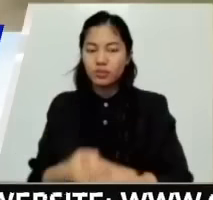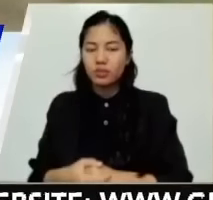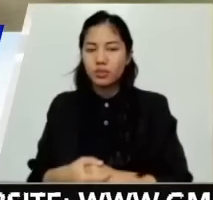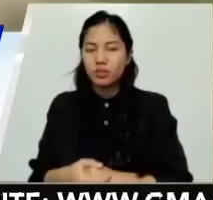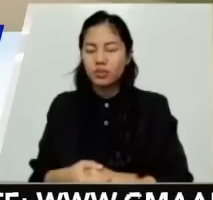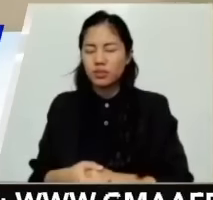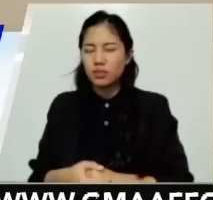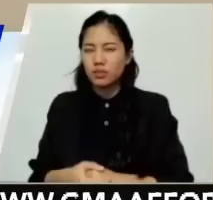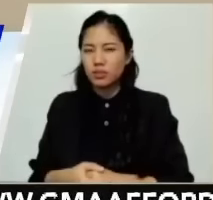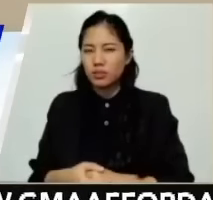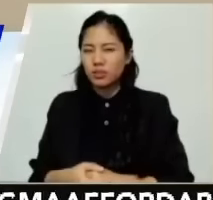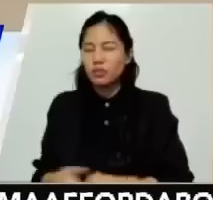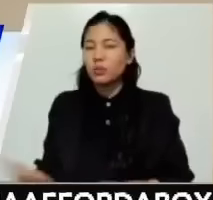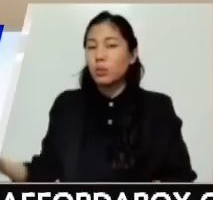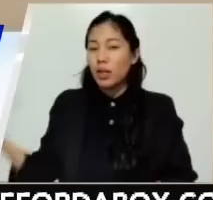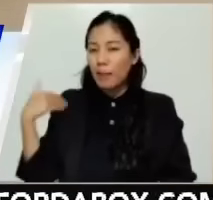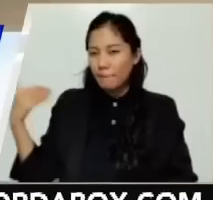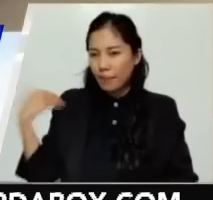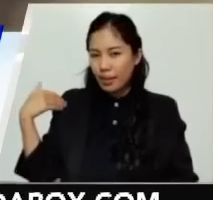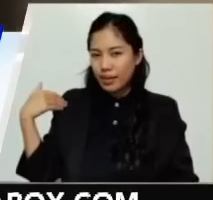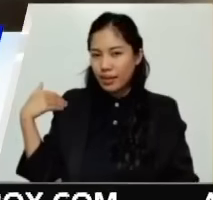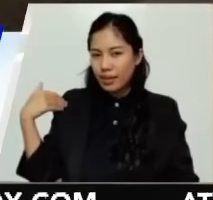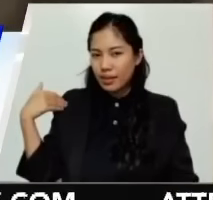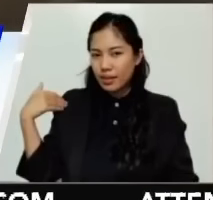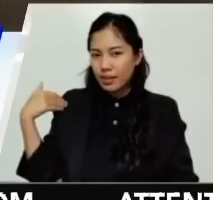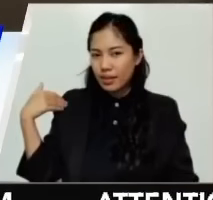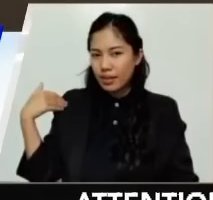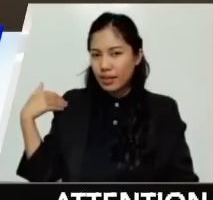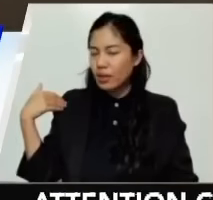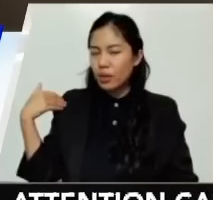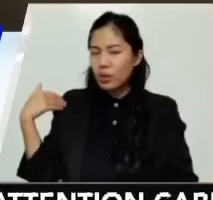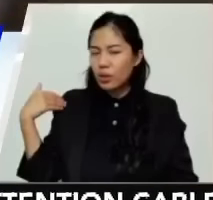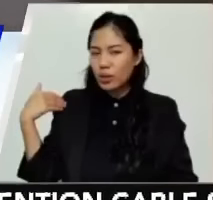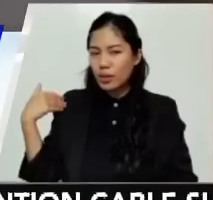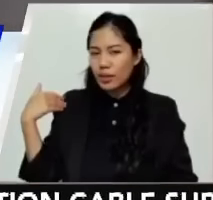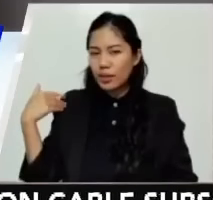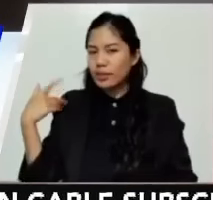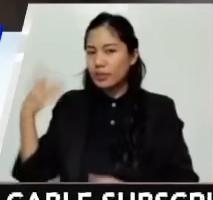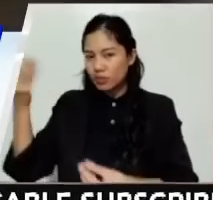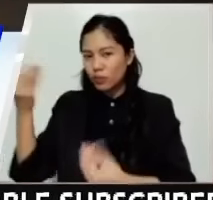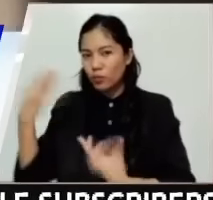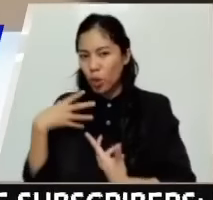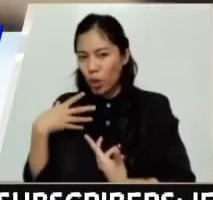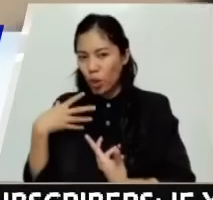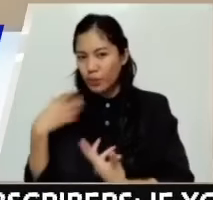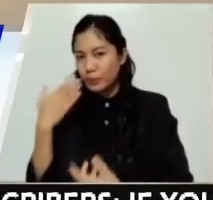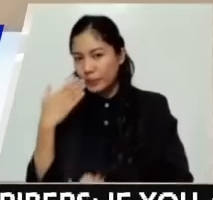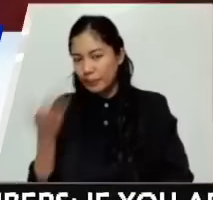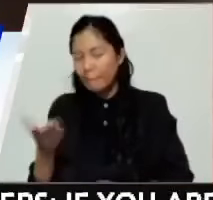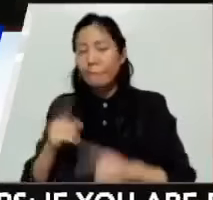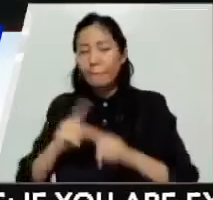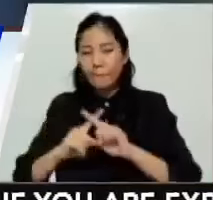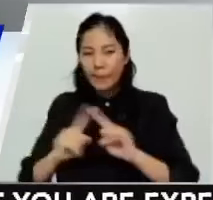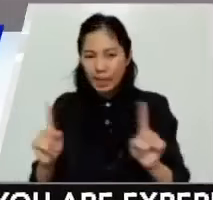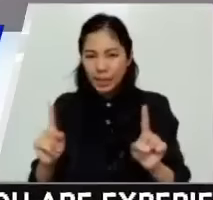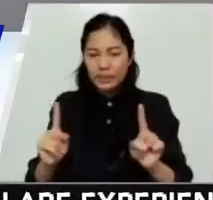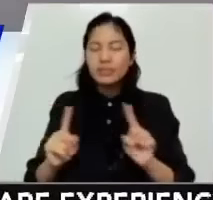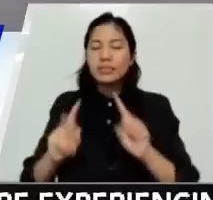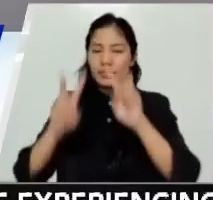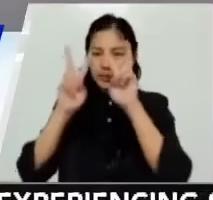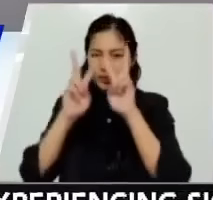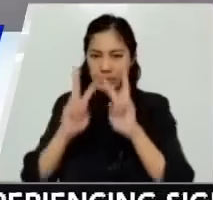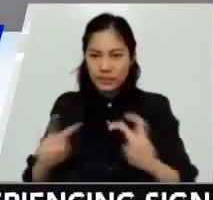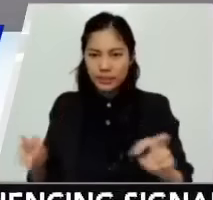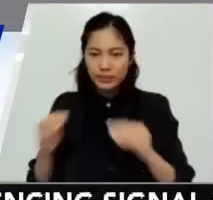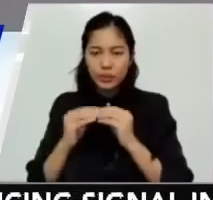pang reported na casualties, no, but we will look into that and siguro sa susunod natin na pag-uusap,